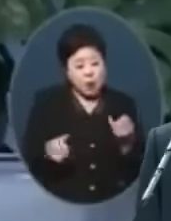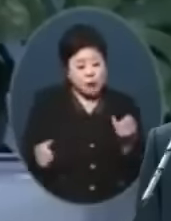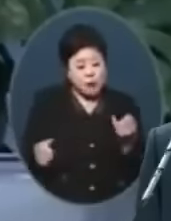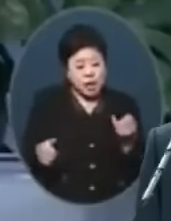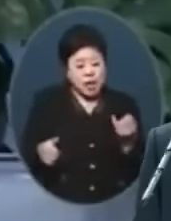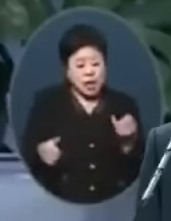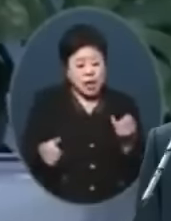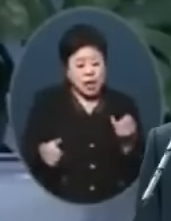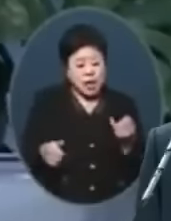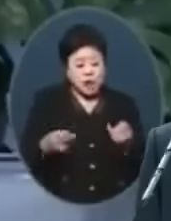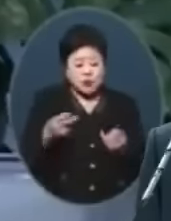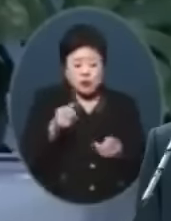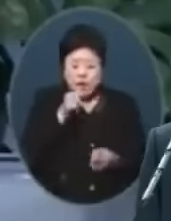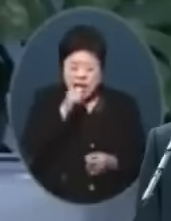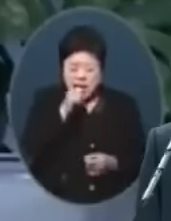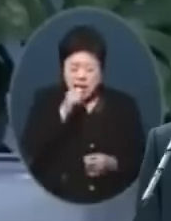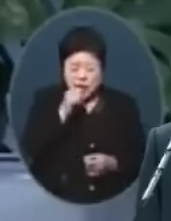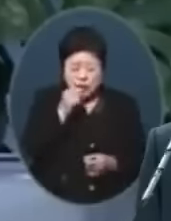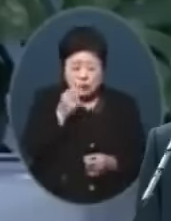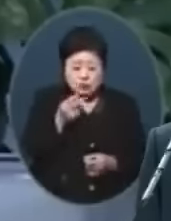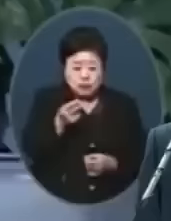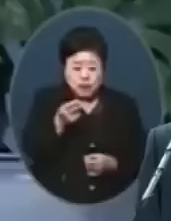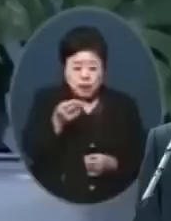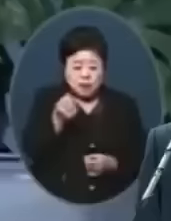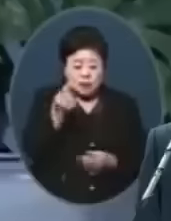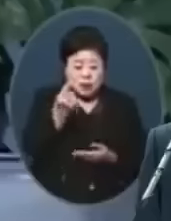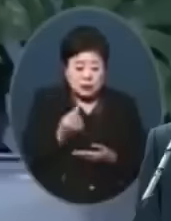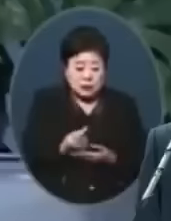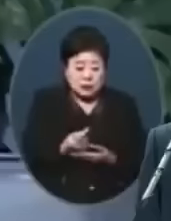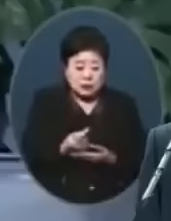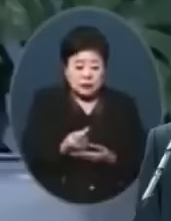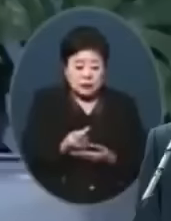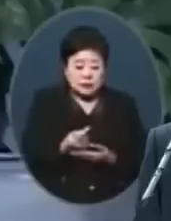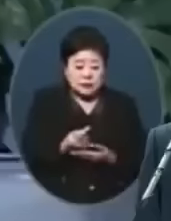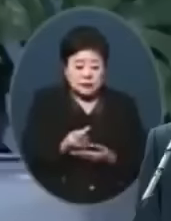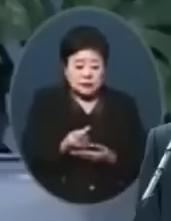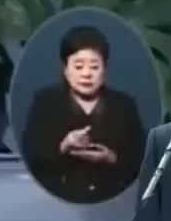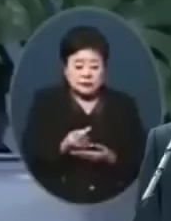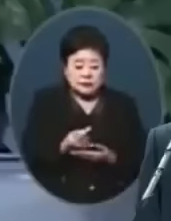과부가 겨우 두 렙돈 헌금이 가지고 왔으여